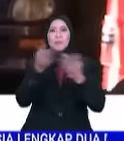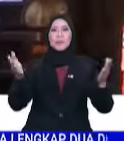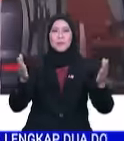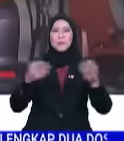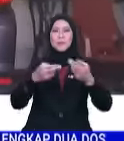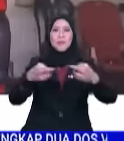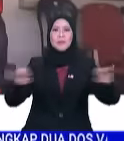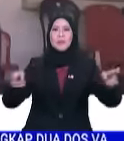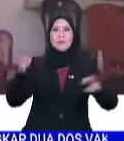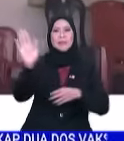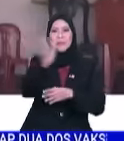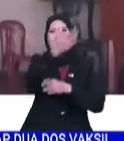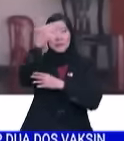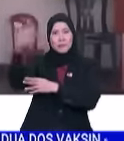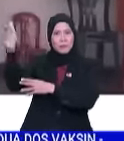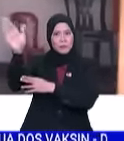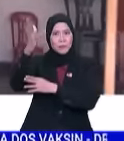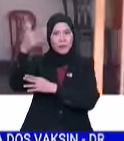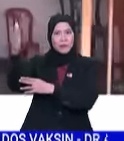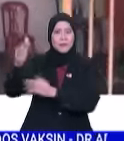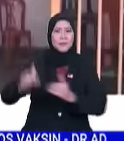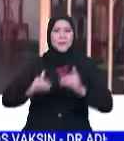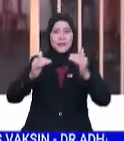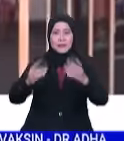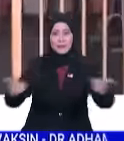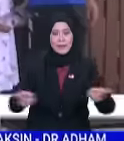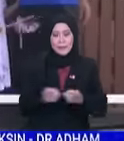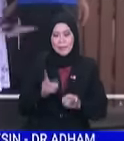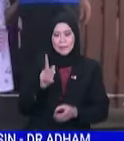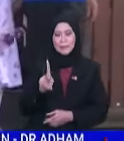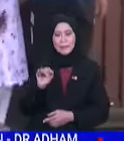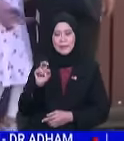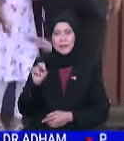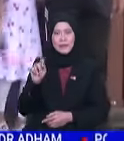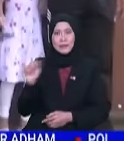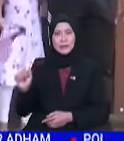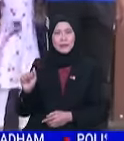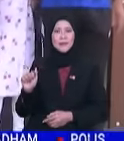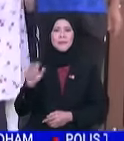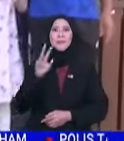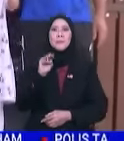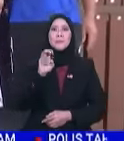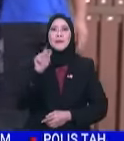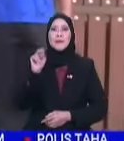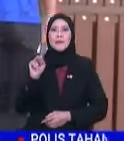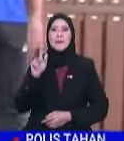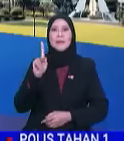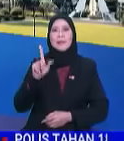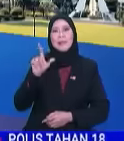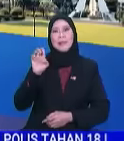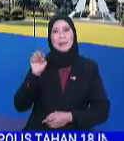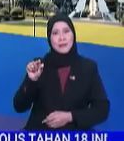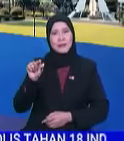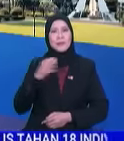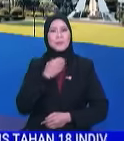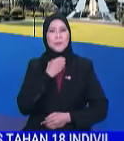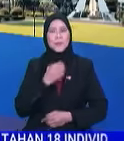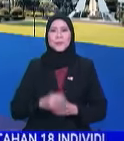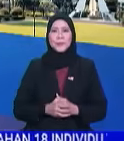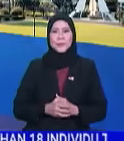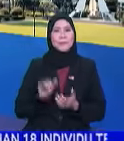majlis pelancaran kibar jalur gemilang peringkat daerah Kinta di Medan Klebang Restu, Ipoh. Sekian